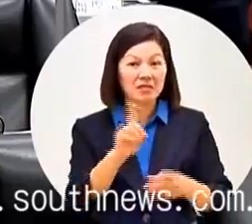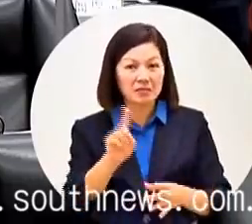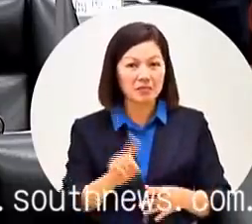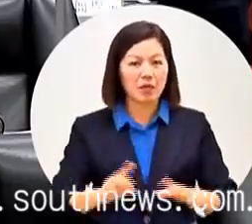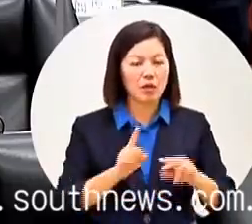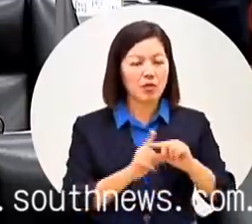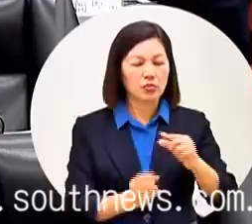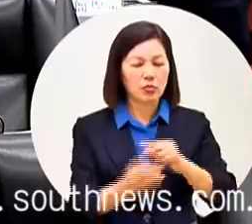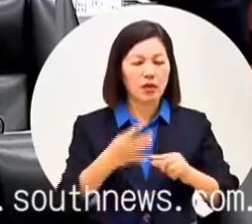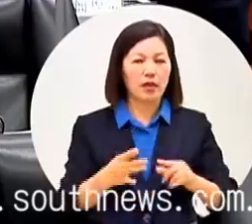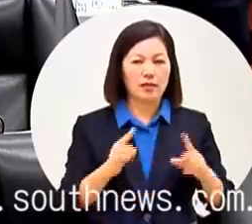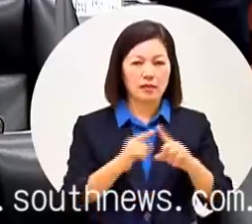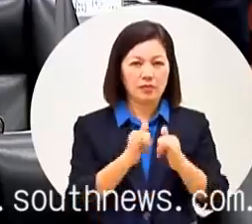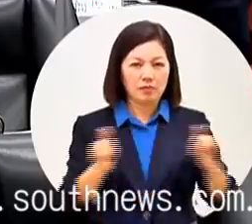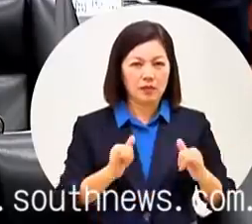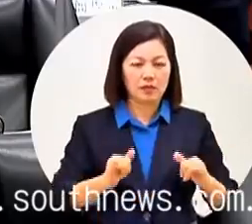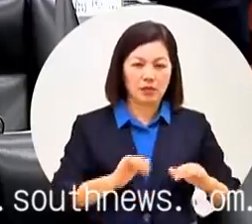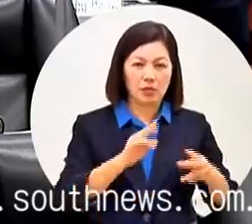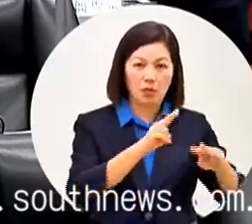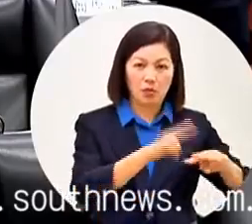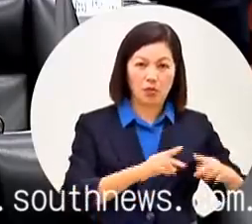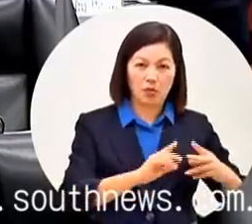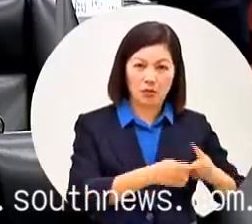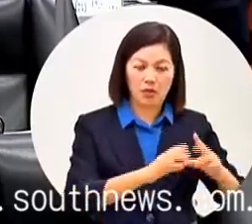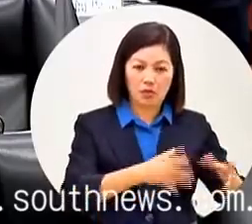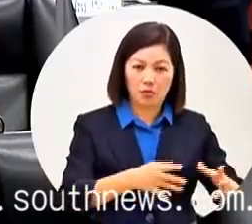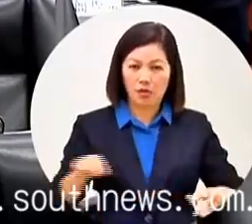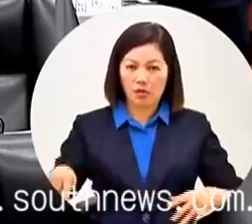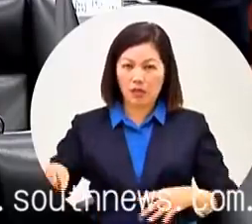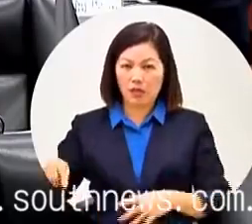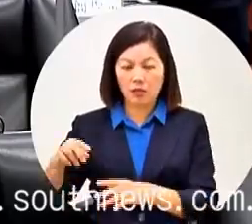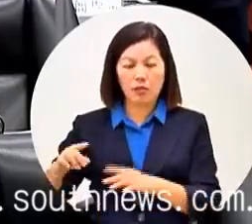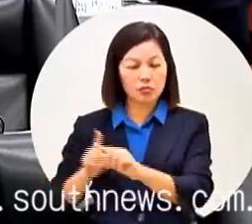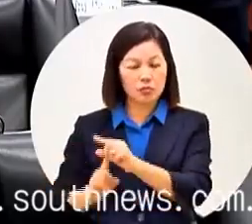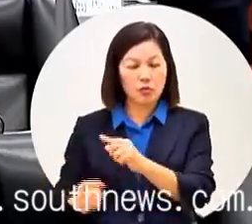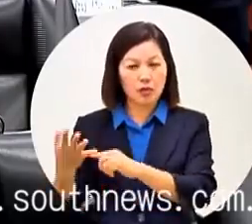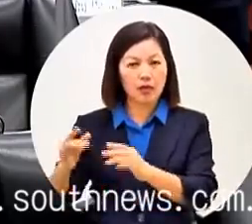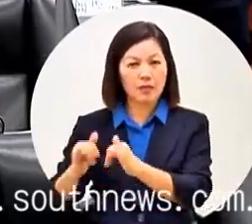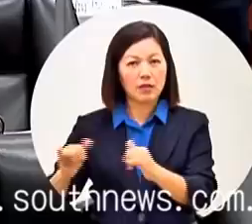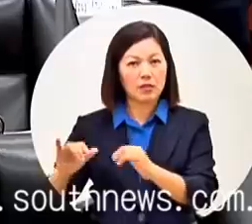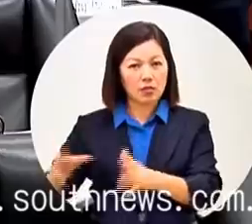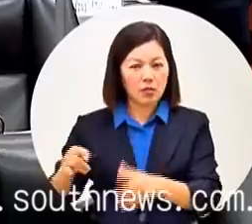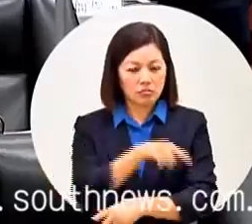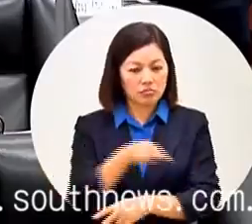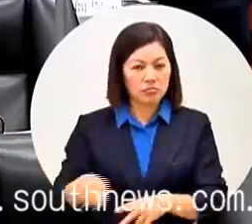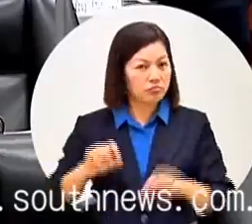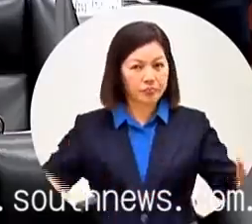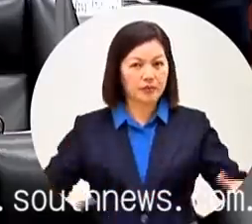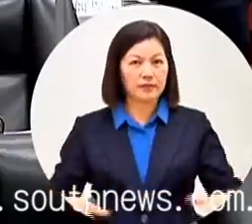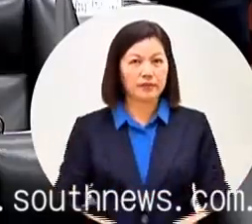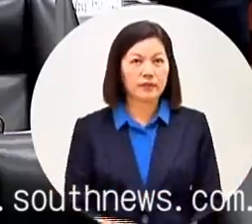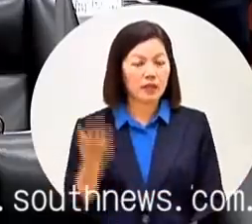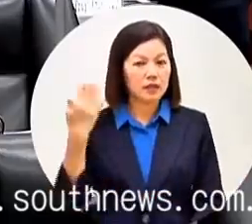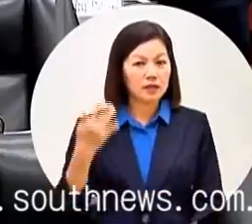国在你的心里面是两个不同的政府，两个不同的政治实体啊。你在出访前，你说民进